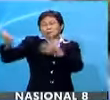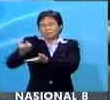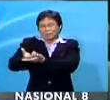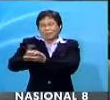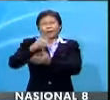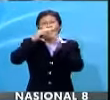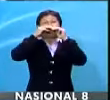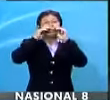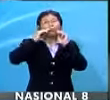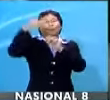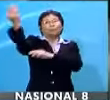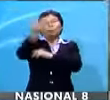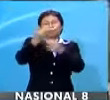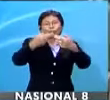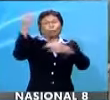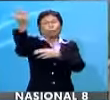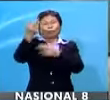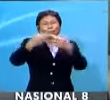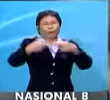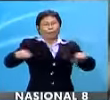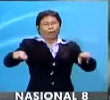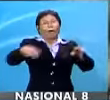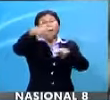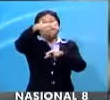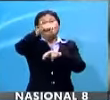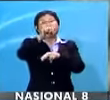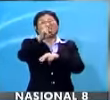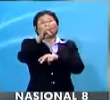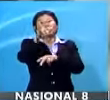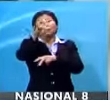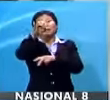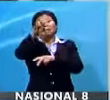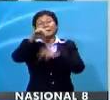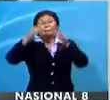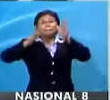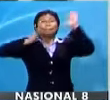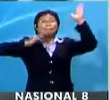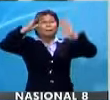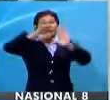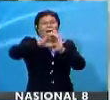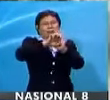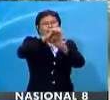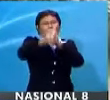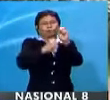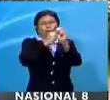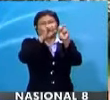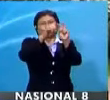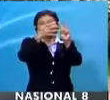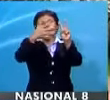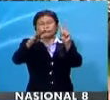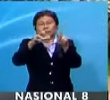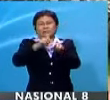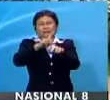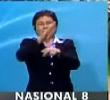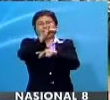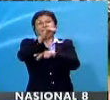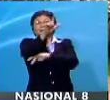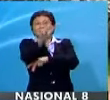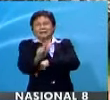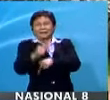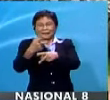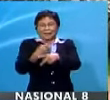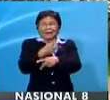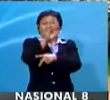Tan Sri Muhyiddin berucap merasmikan Pavilion Malaysia pada Expo Milano 2015 di Milan Itali ini merupakan kali